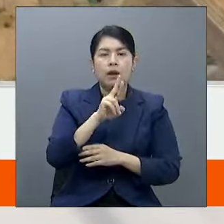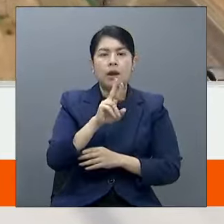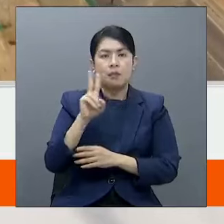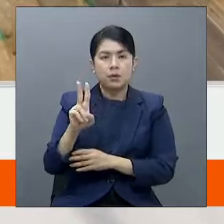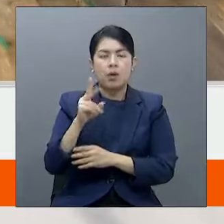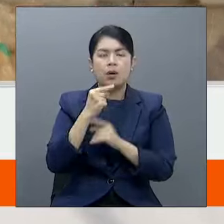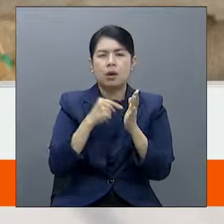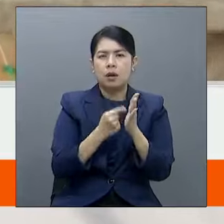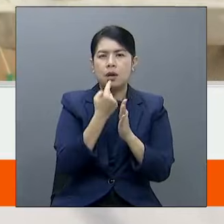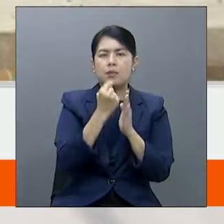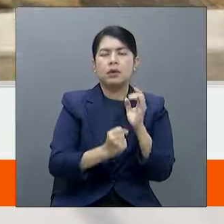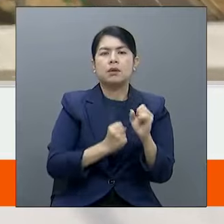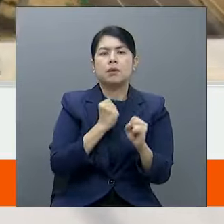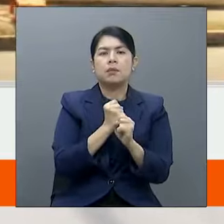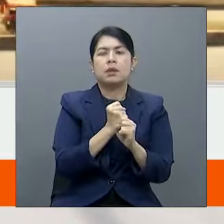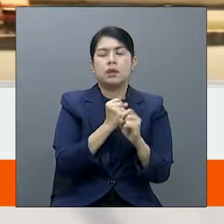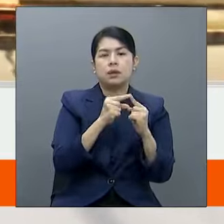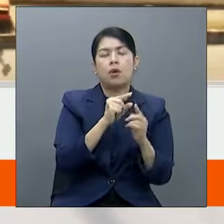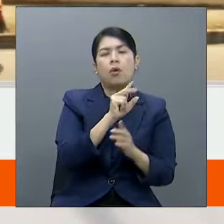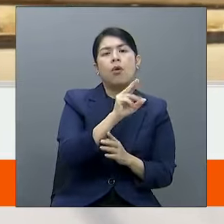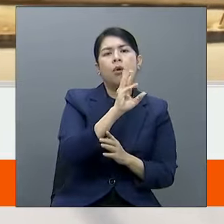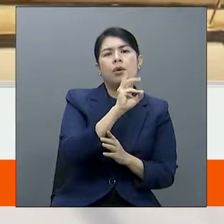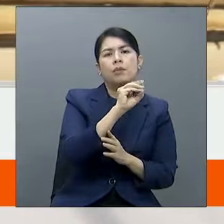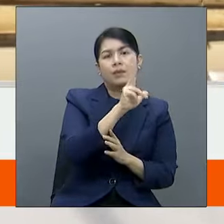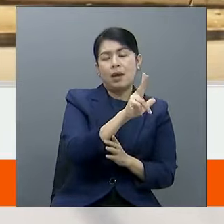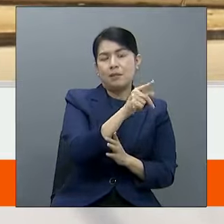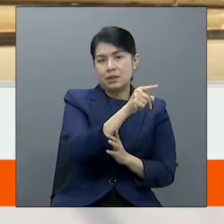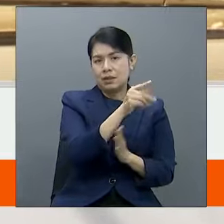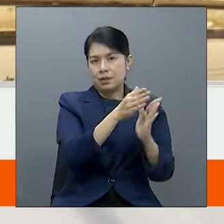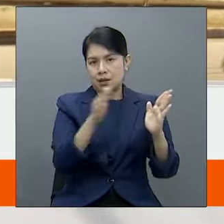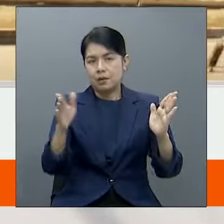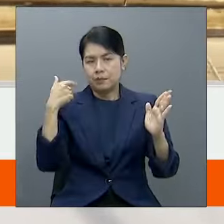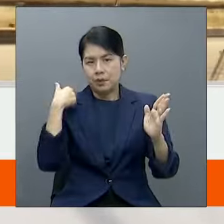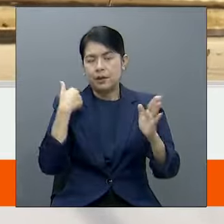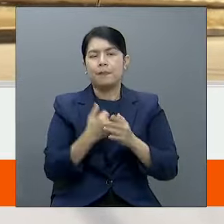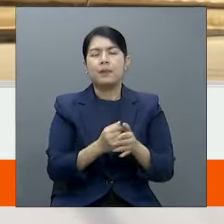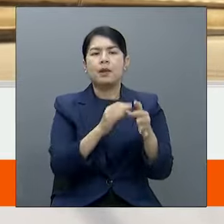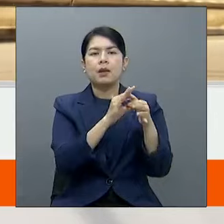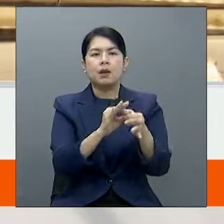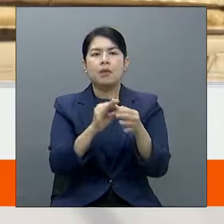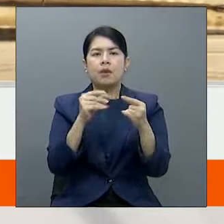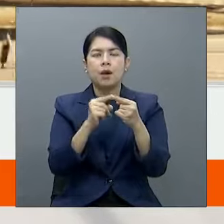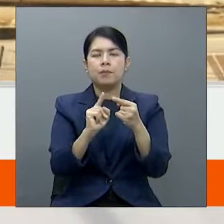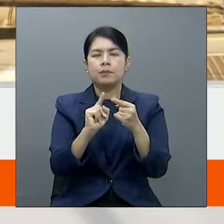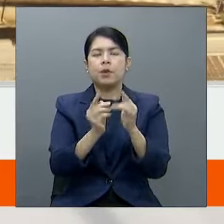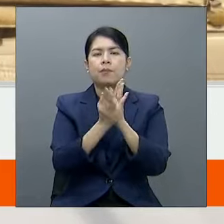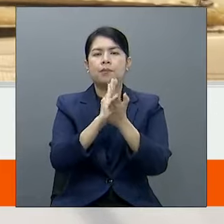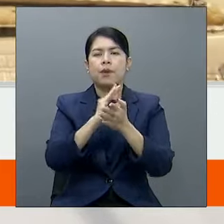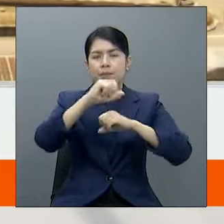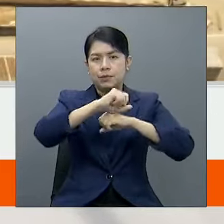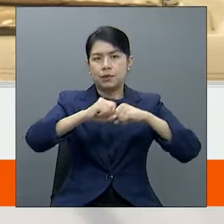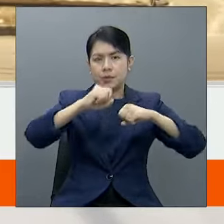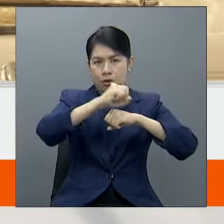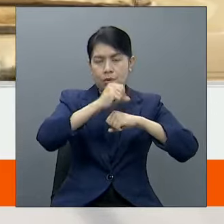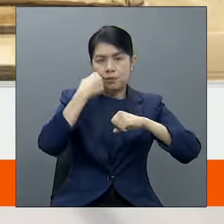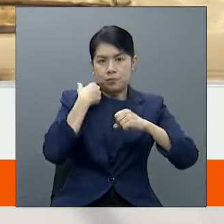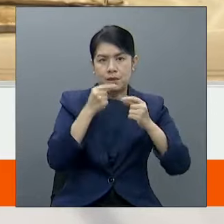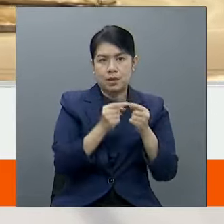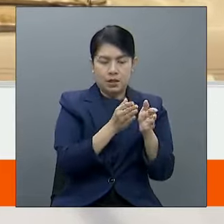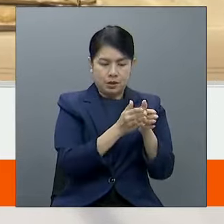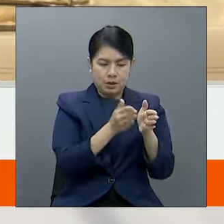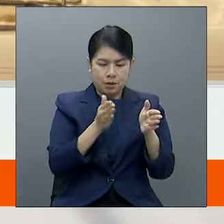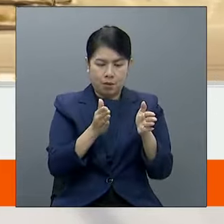ะ นะครับแล้วถ้าเราพูดถึงในประเด็นที่2เนี่ยคือการพัฒนาถนนพระราม2เนี่ยขยายจาก2เลนเป็น4เป็น8